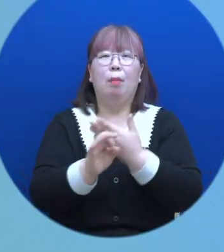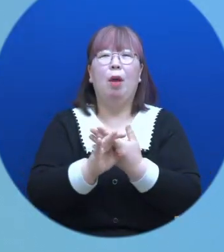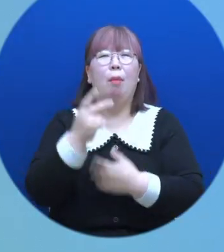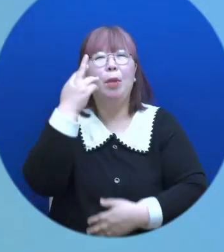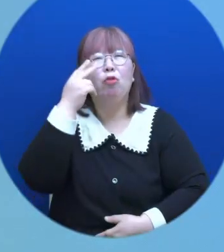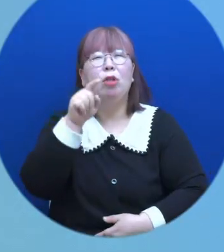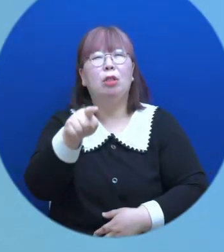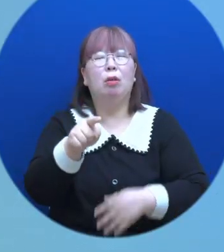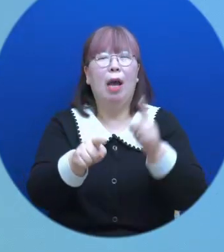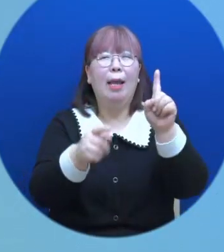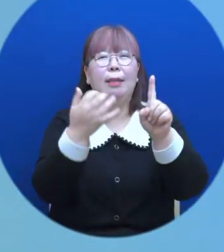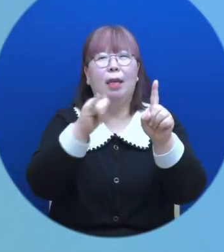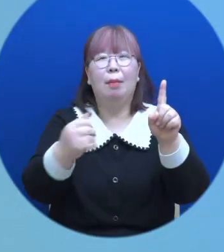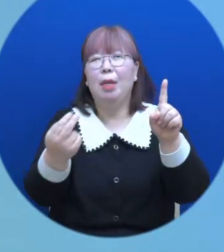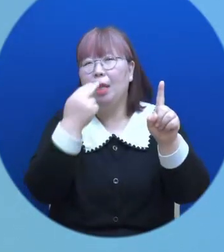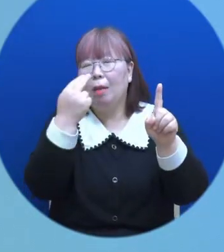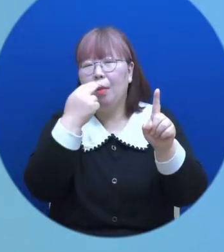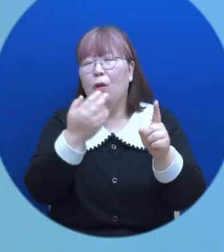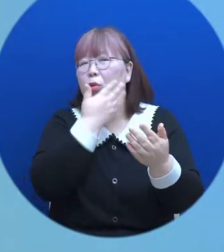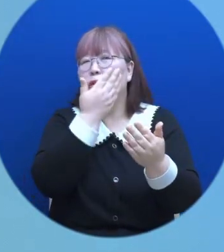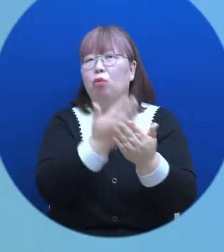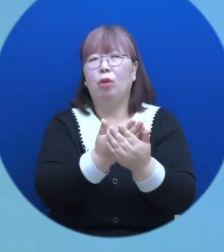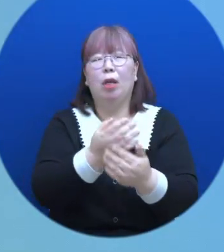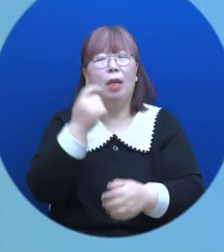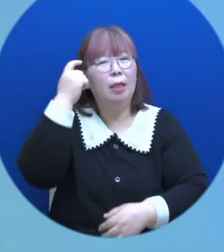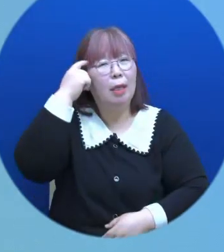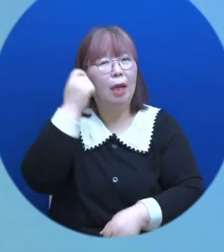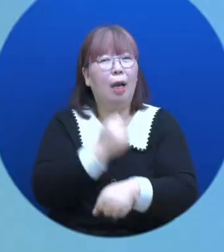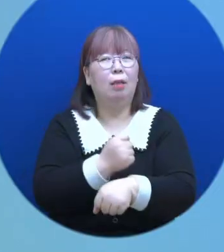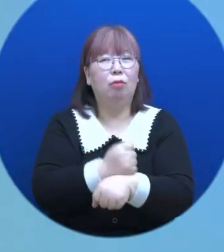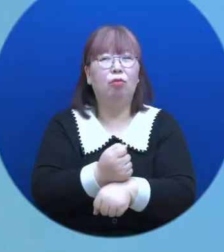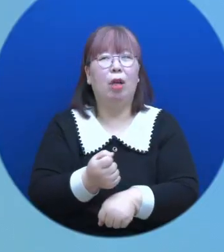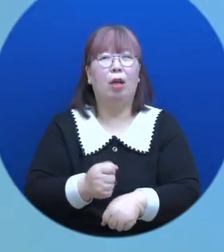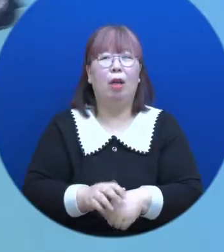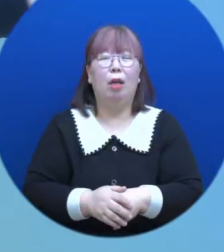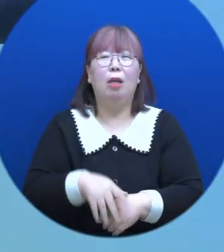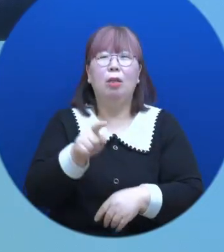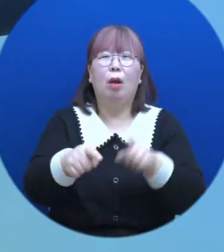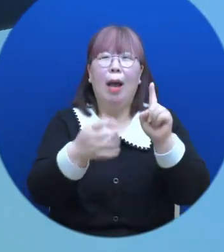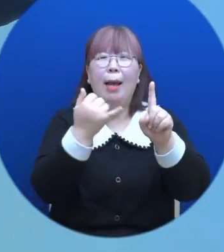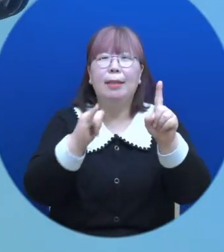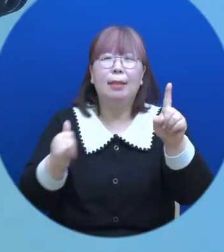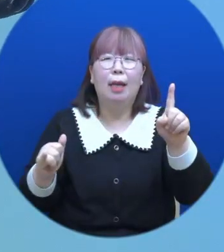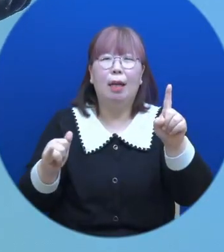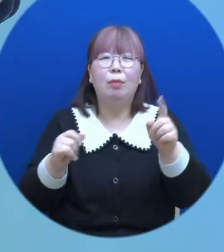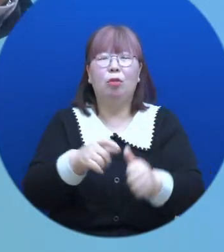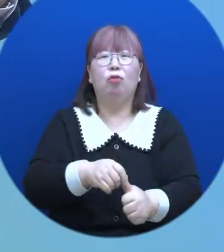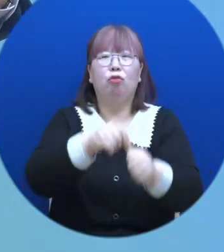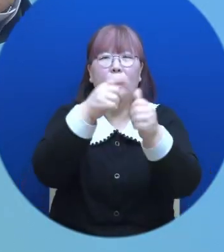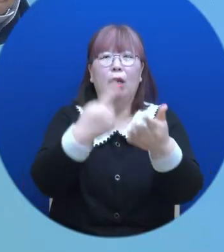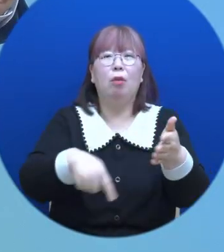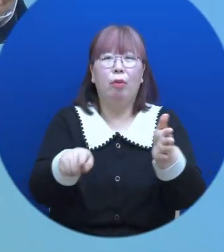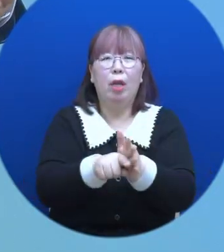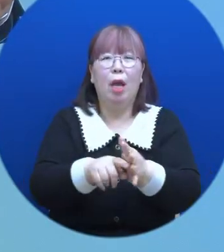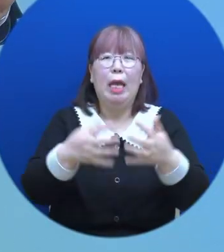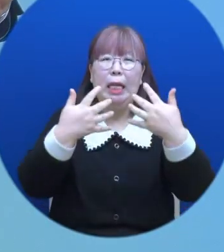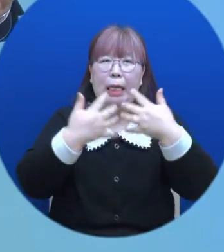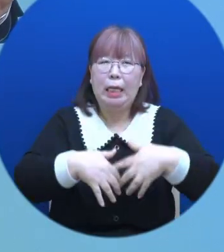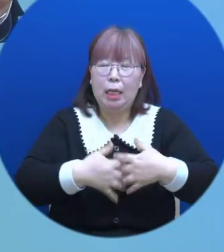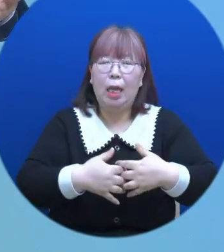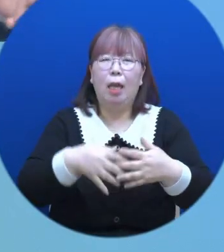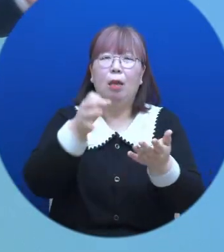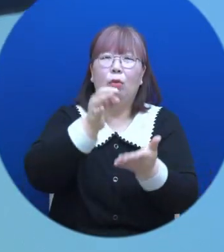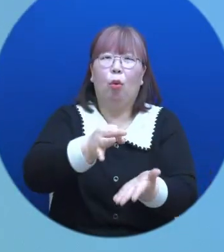여기는구나. 여러분, 그 한 생명을 위한 구출 작전에 투자된 장비, 투자된 어떤